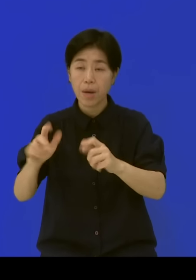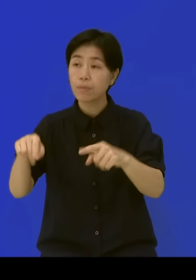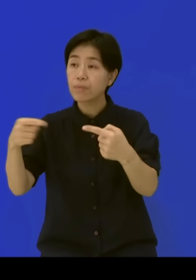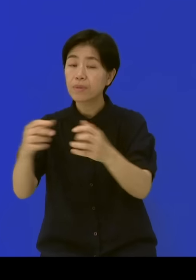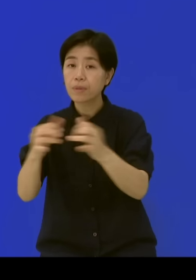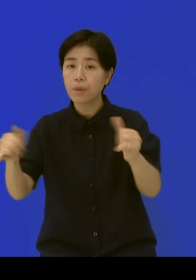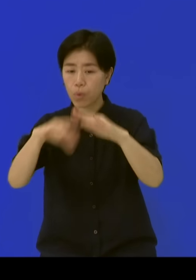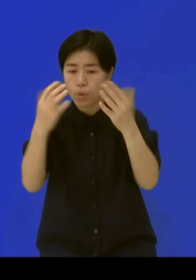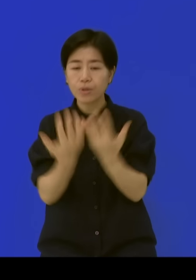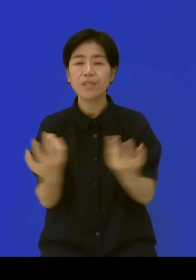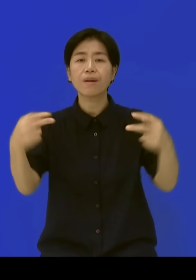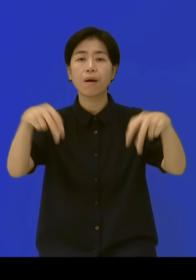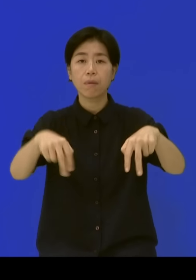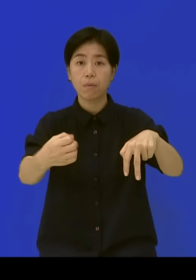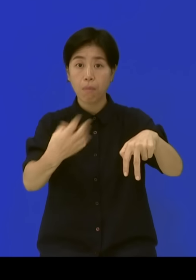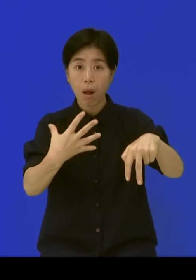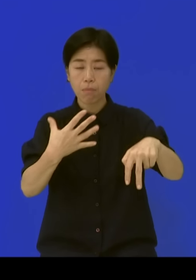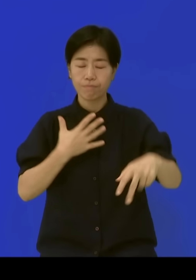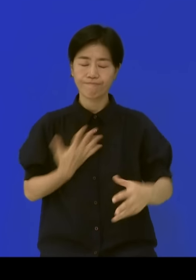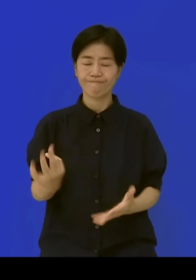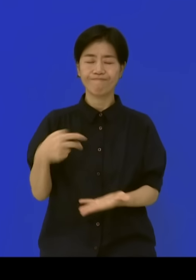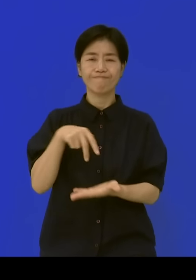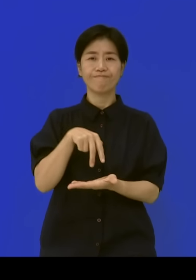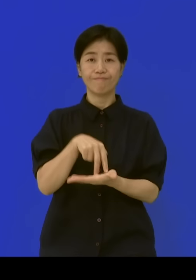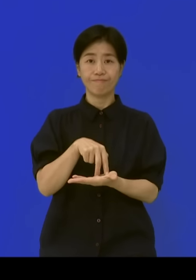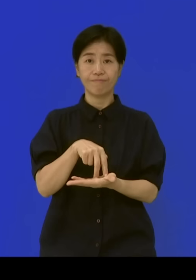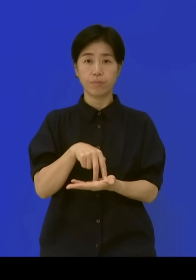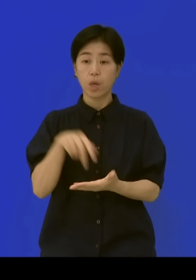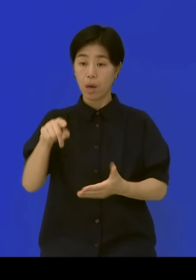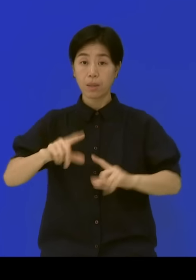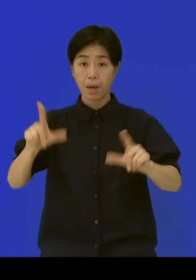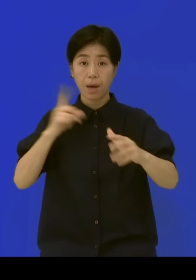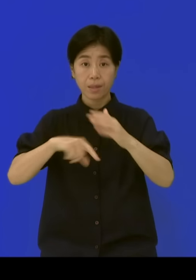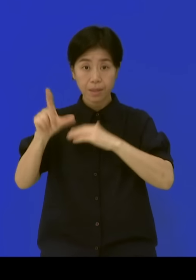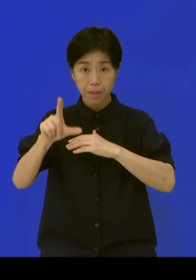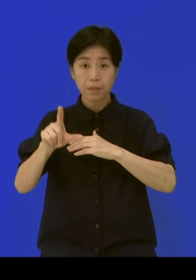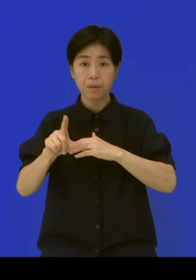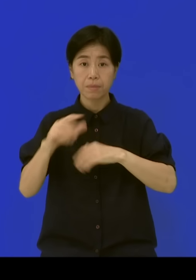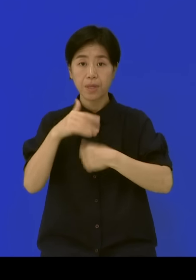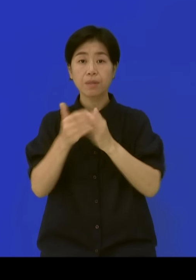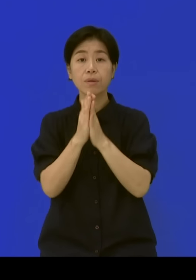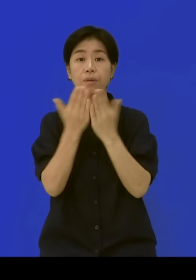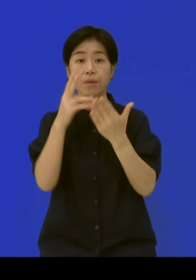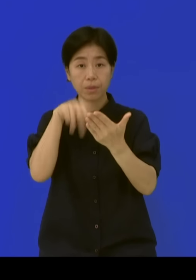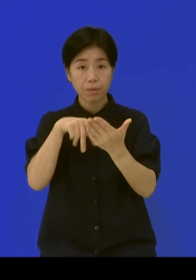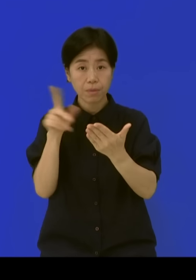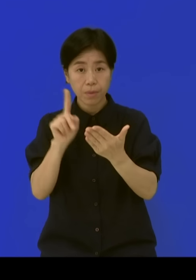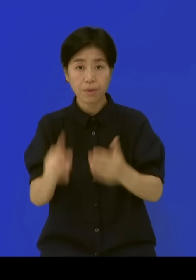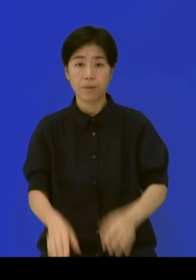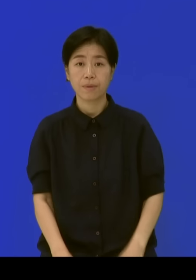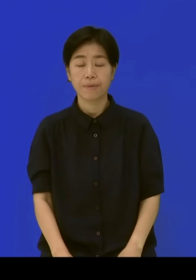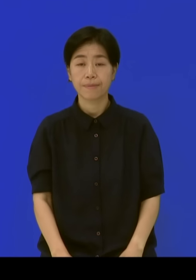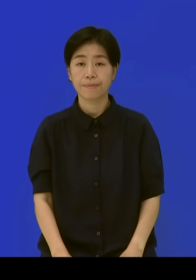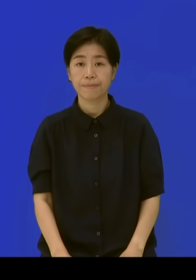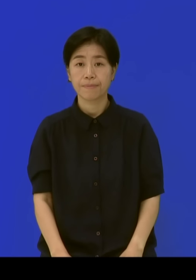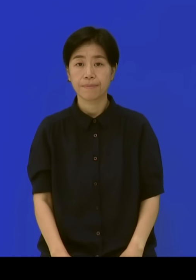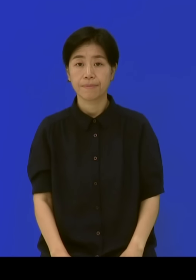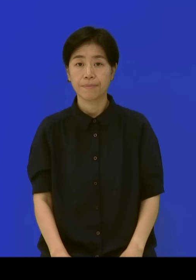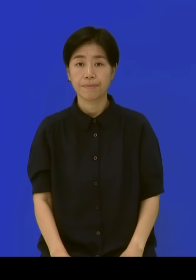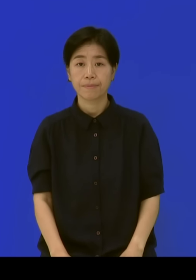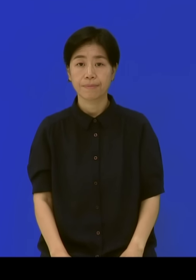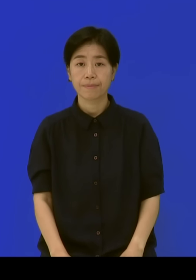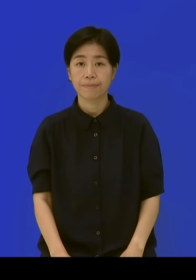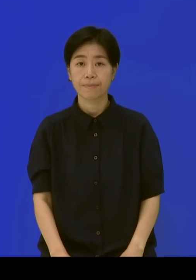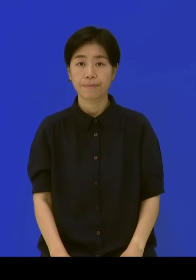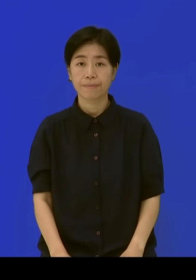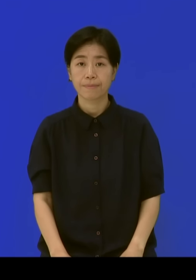네. 그날 아침에 제가 묵상하고 들어갔던 말씀이 디모데전서 4장 7절, 8절 말씀이었거든요. 네.